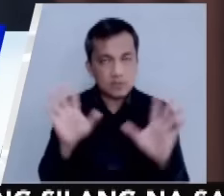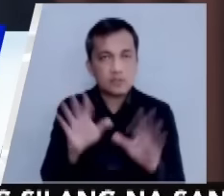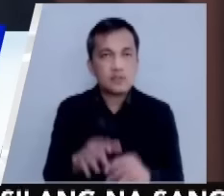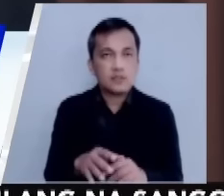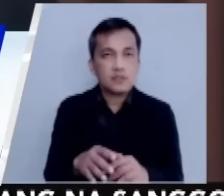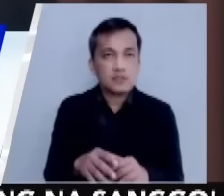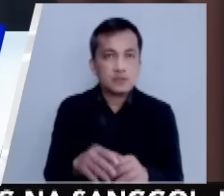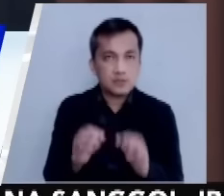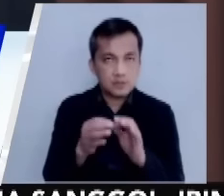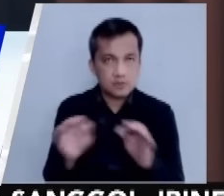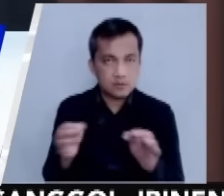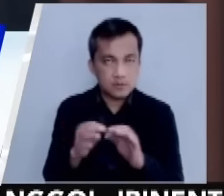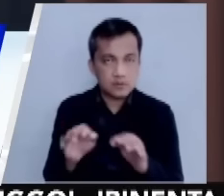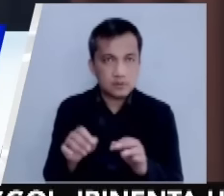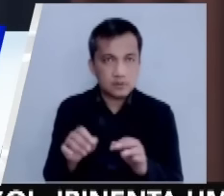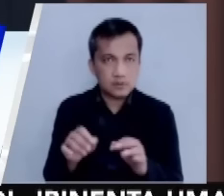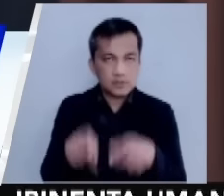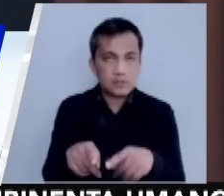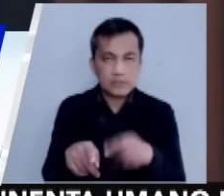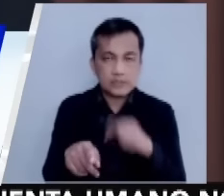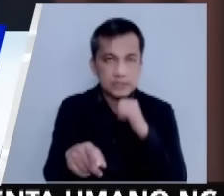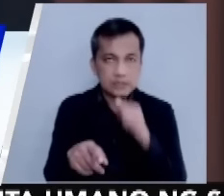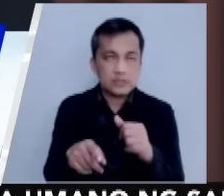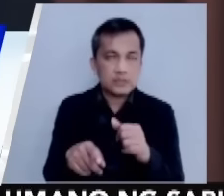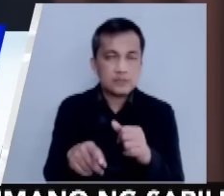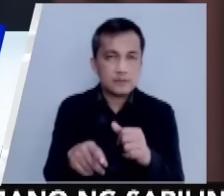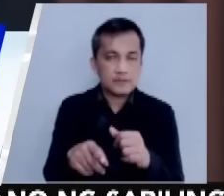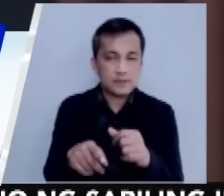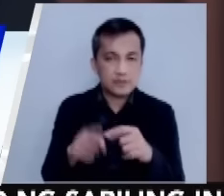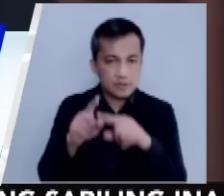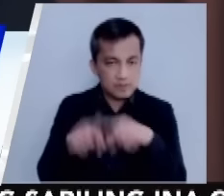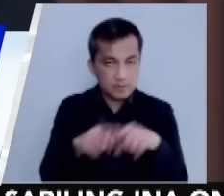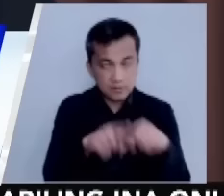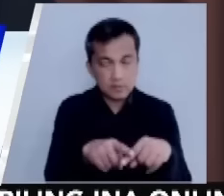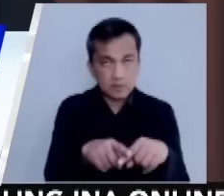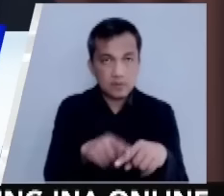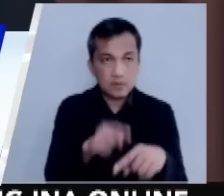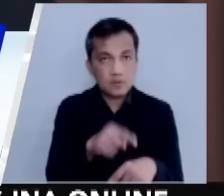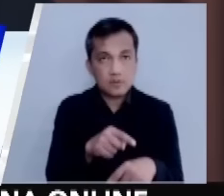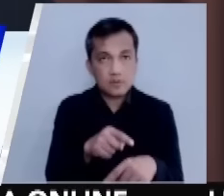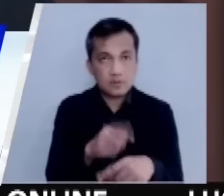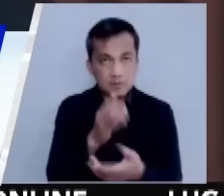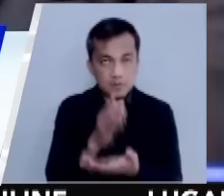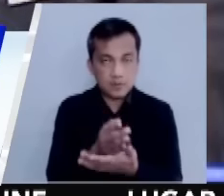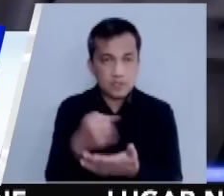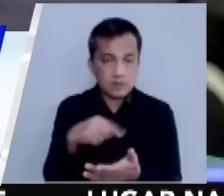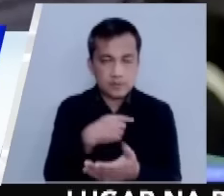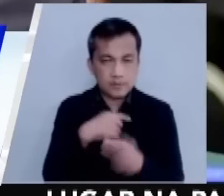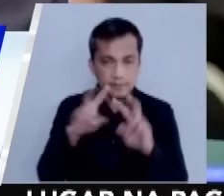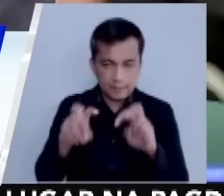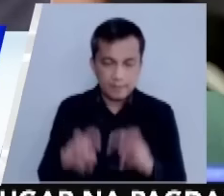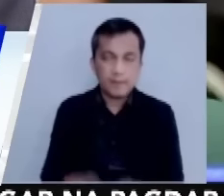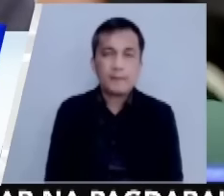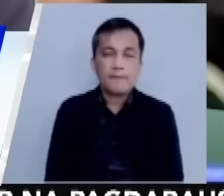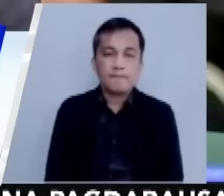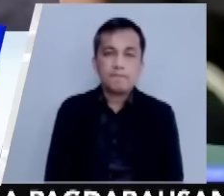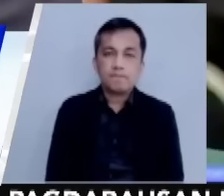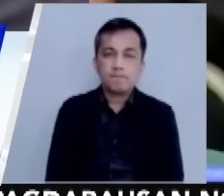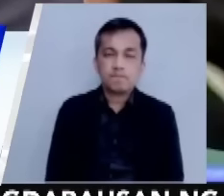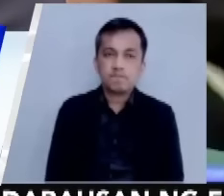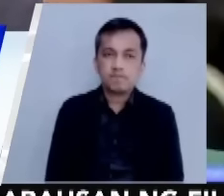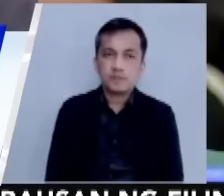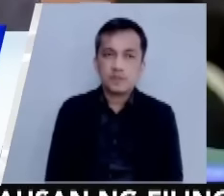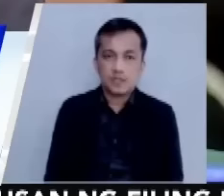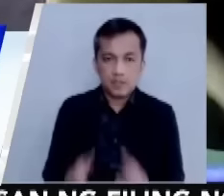ng isang tao at hindi magiging batayan yon para tumigil ang aming investigasyon. Pero malaki raw ang naging epekto ng